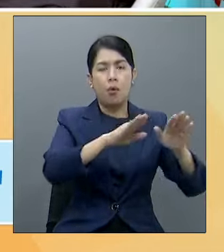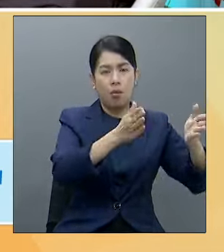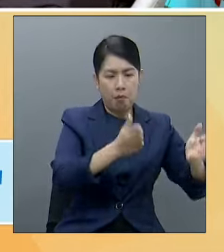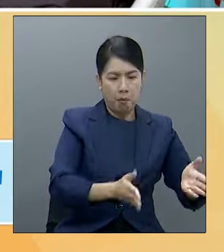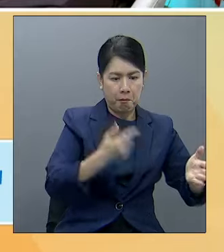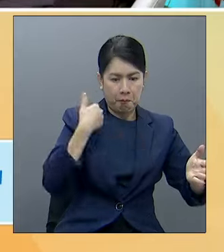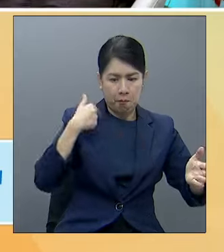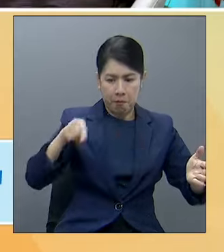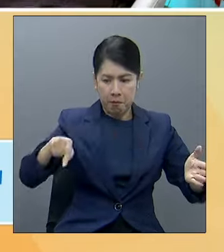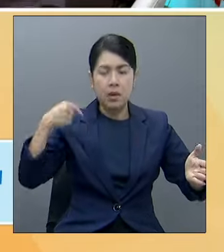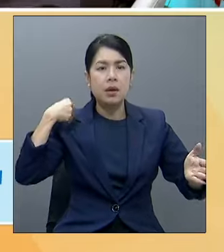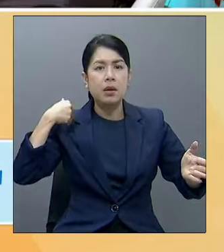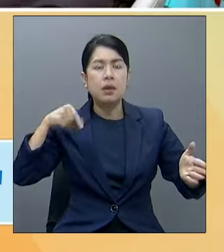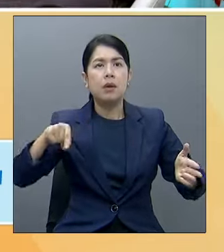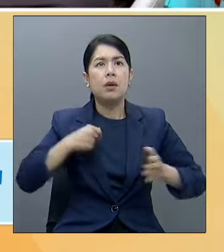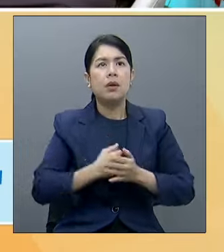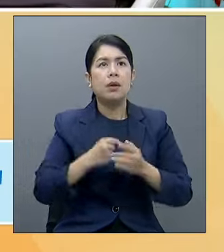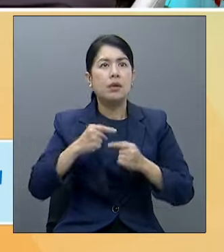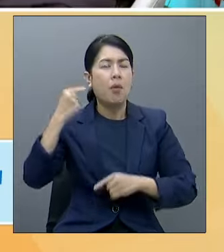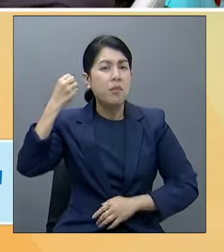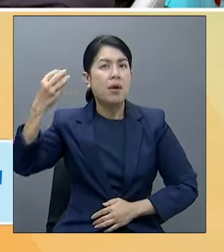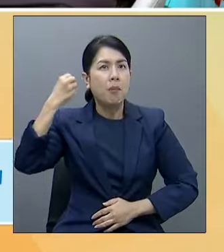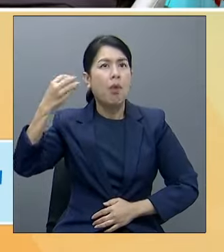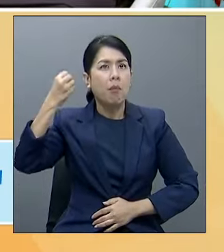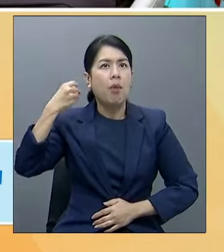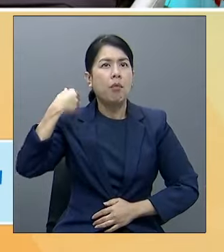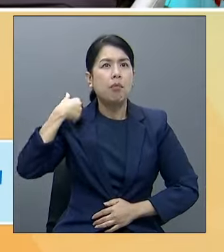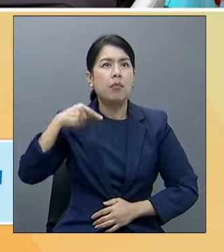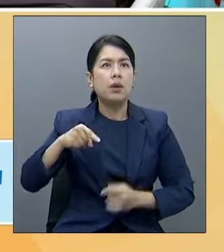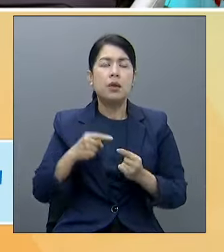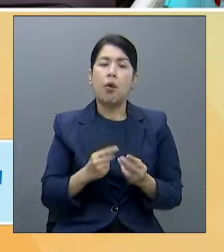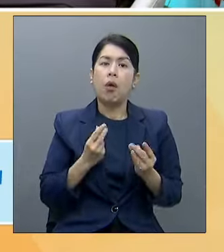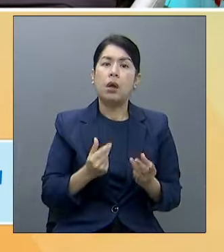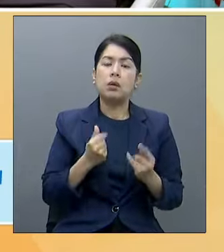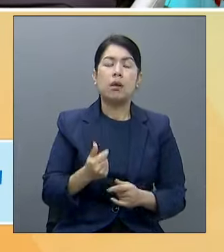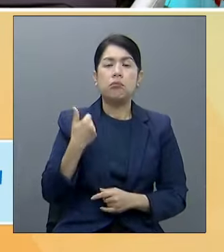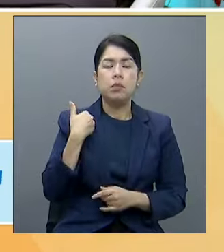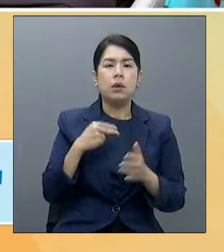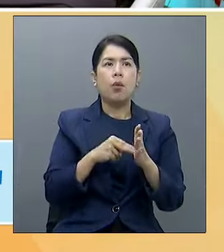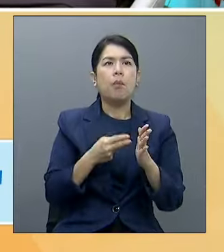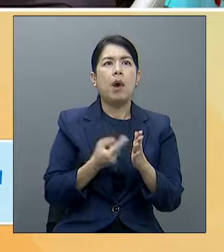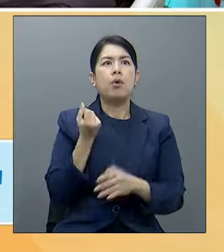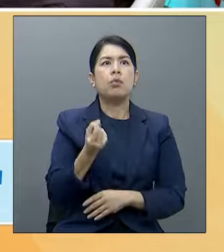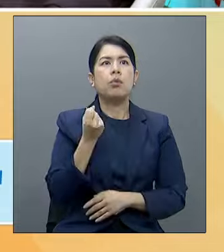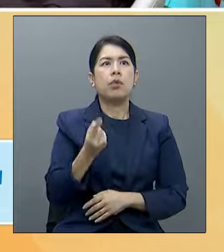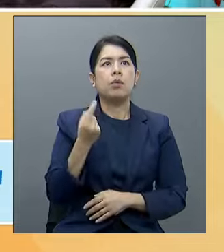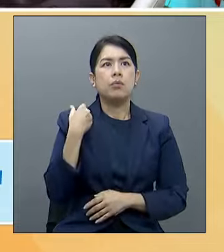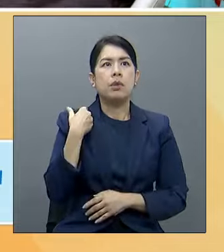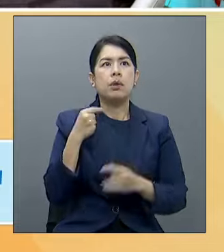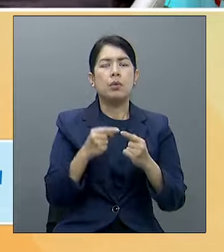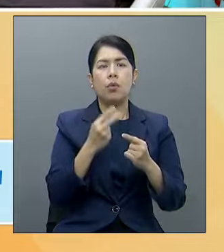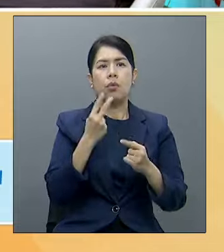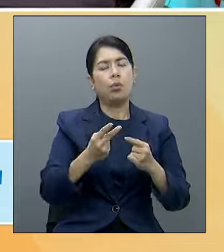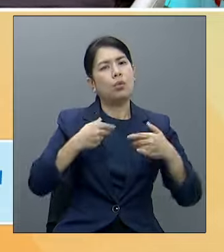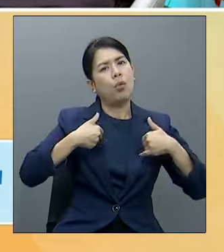ล้วก็โพแดนซ์ที่เห็นการเต้นทั้งหมดมาจากผู้เข้าร่วม นั่นคือด้นสดหมดเลย ใช่ค่ะแล้วสนุกมากจะเห็นฝรั่